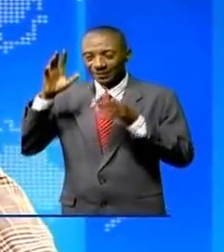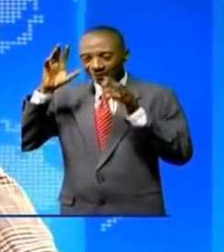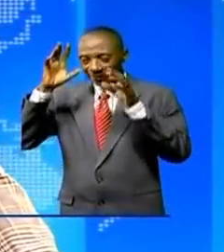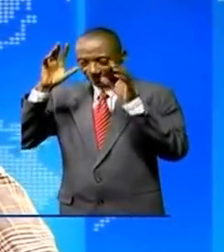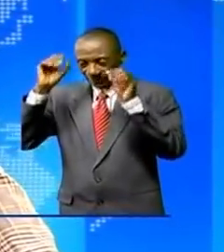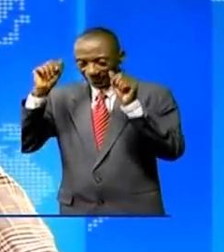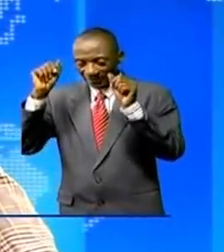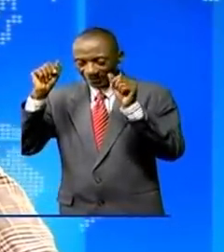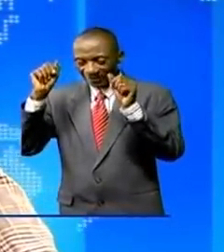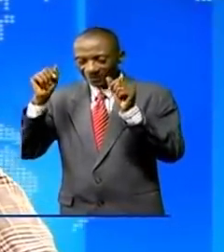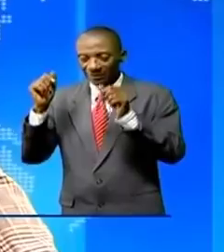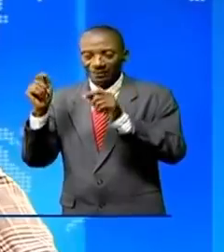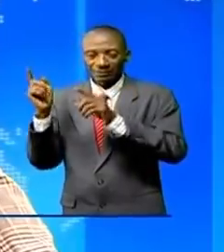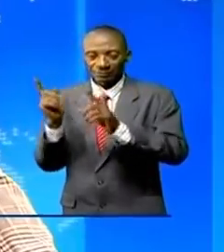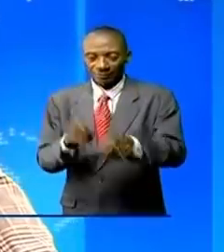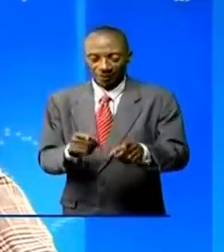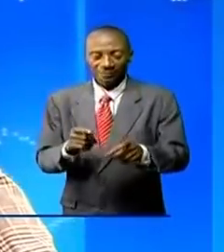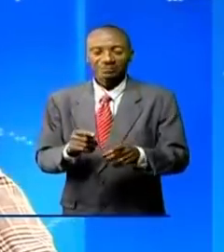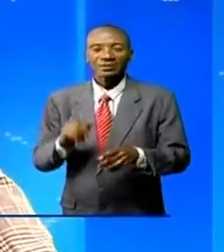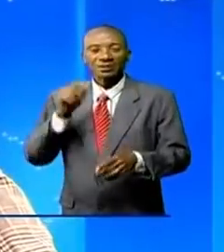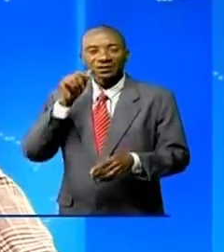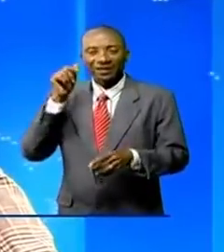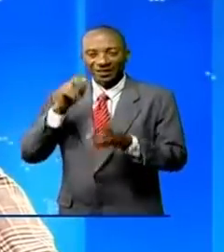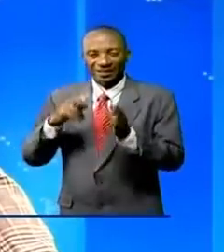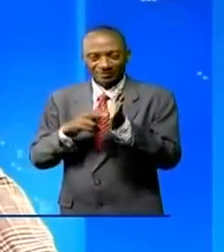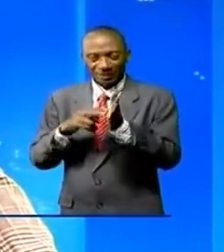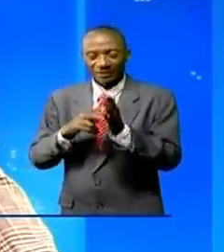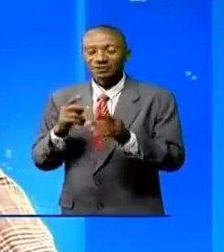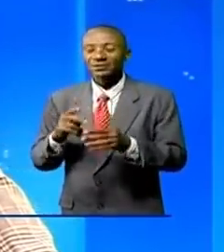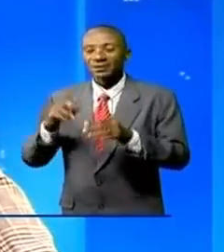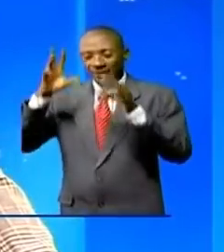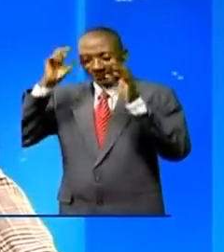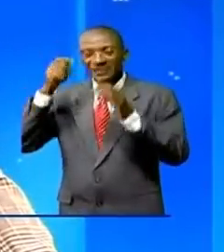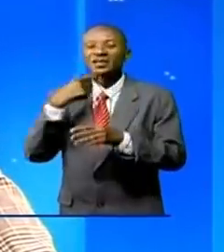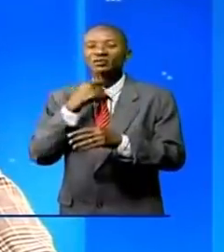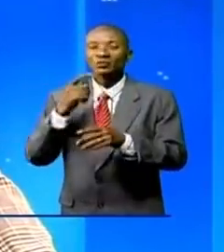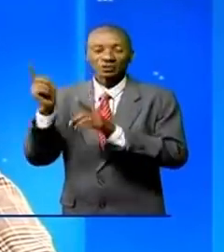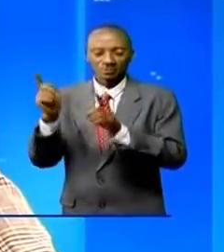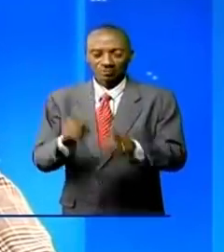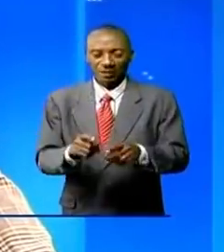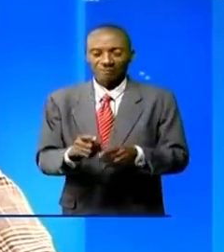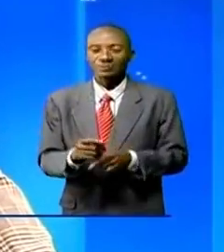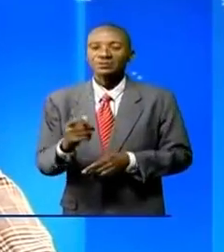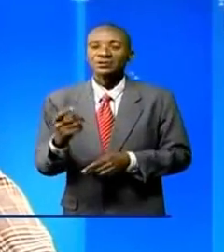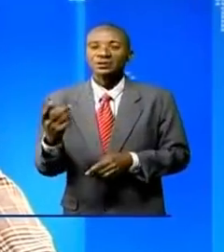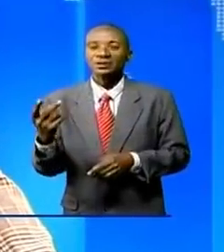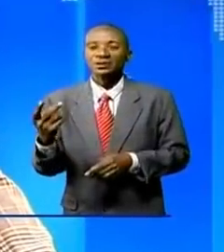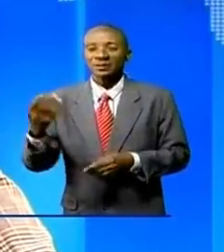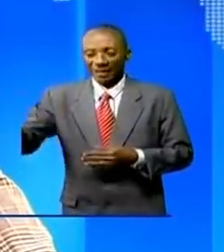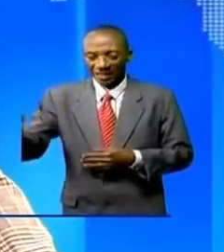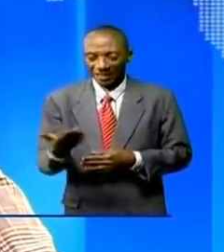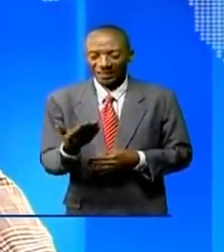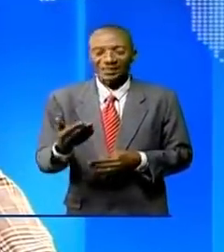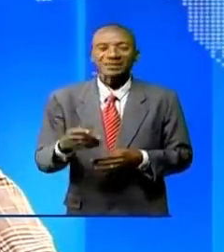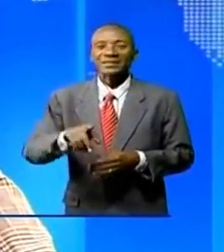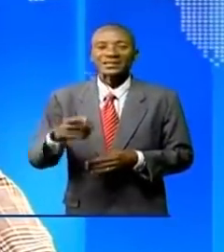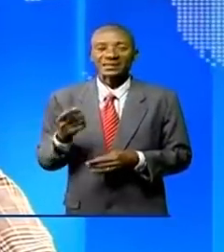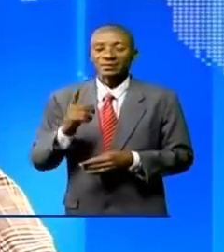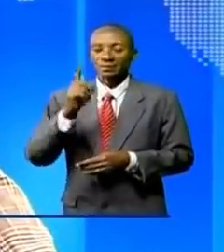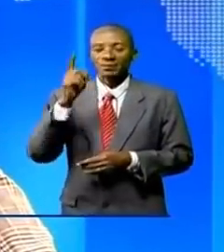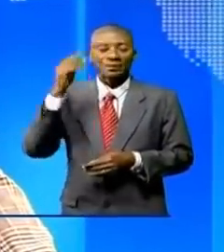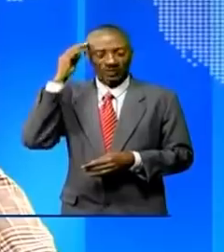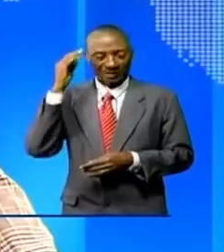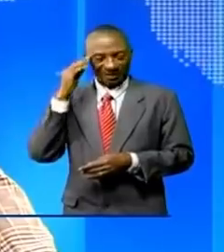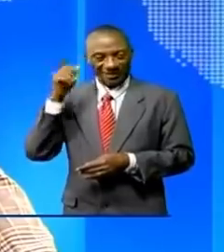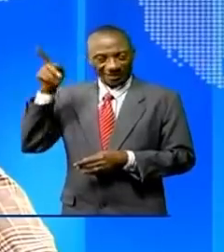ministre. Juste après, les deux chefs d'État ont eu un tête-à-tête de plus de deux heures, à l'issue duquel des accords commerciaux et bilatéraux